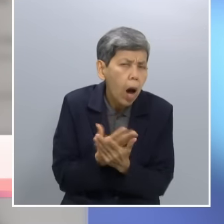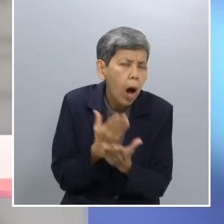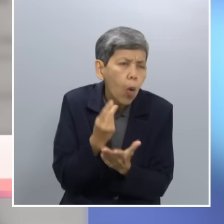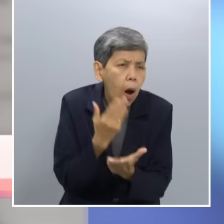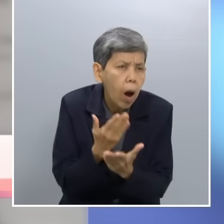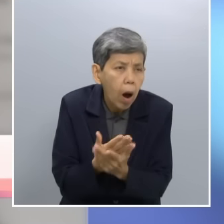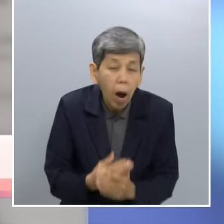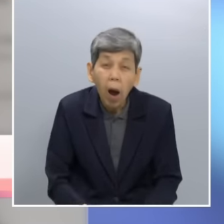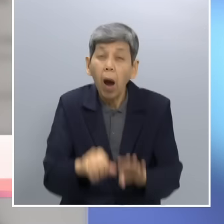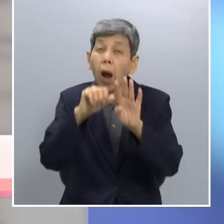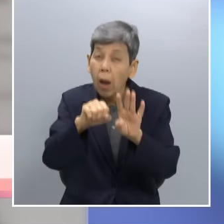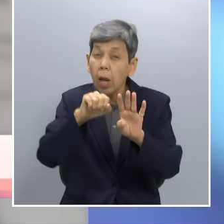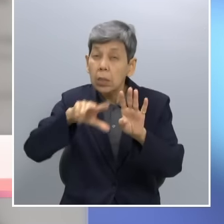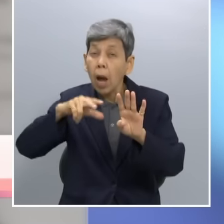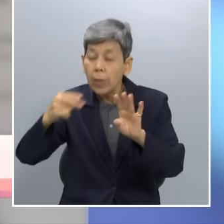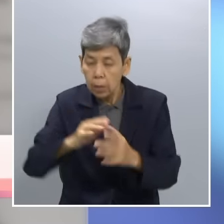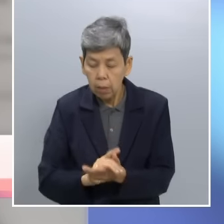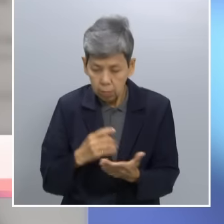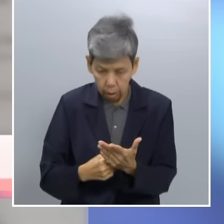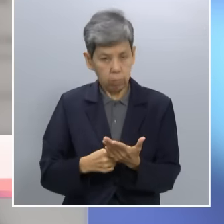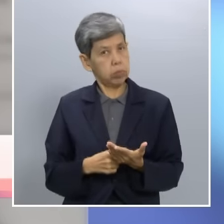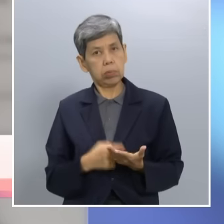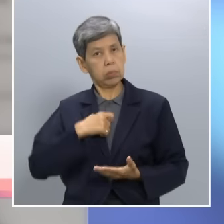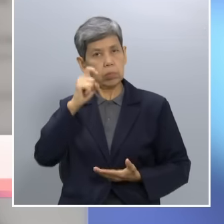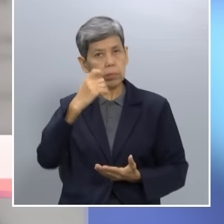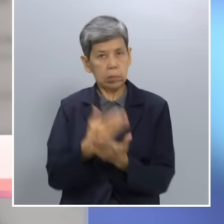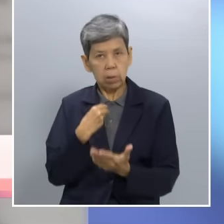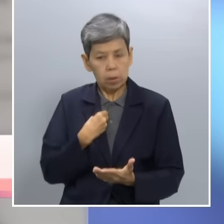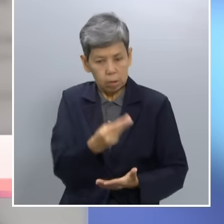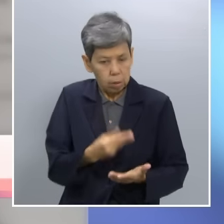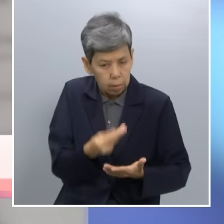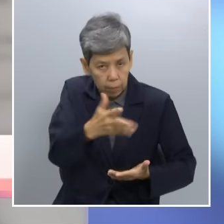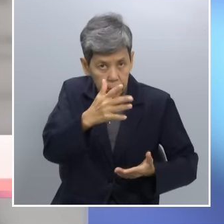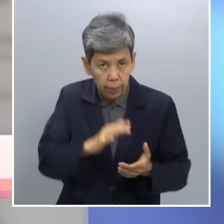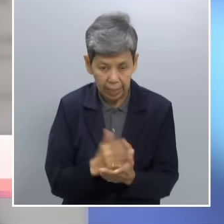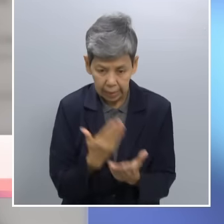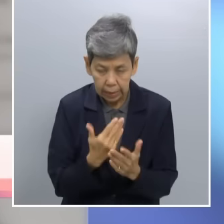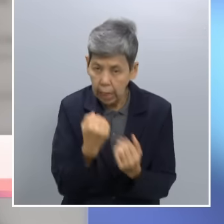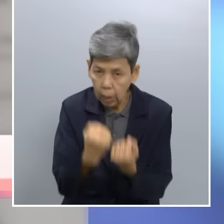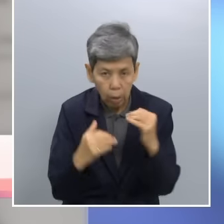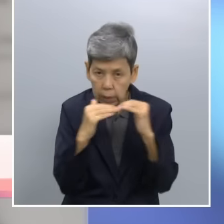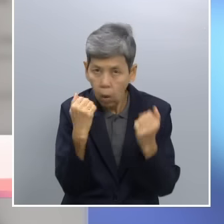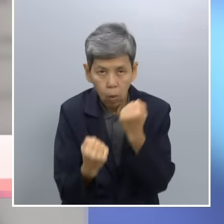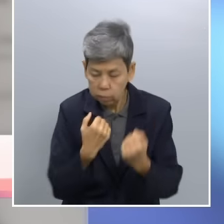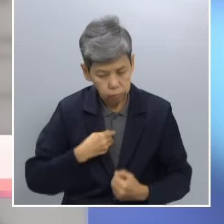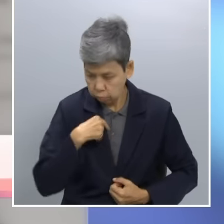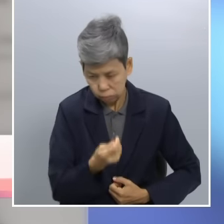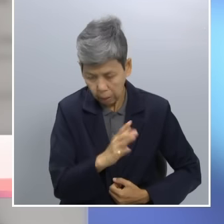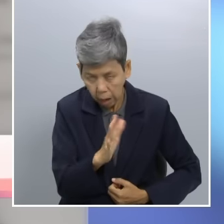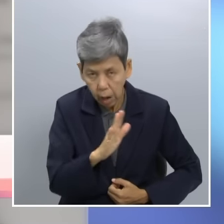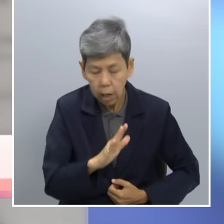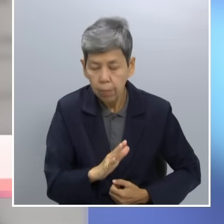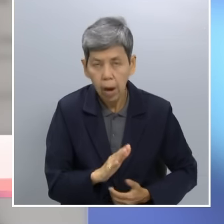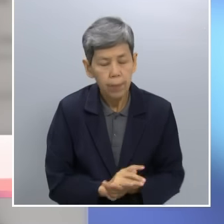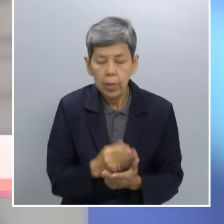ปรากฏ 43,000ประกันบอกแบบนี้บอกเอ้ยกูไม่จ่ายหรอก 40,000ไปจ่ายได้ยังไงราคาเท่าลดเลยอคอืเออราคาท่า